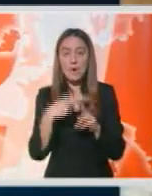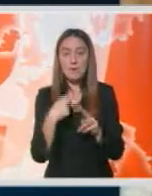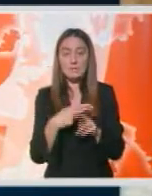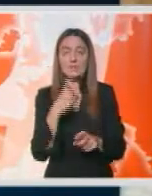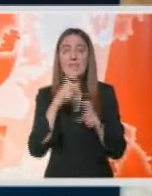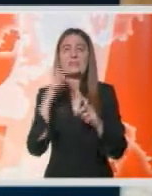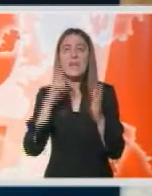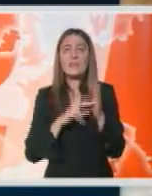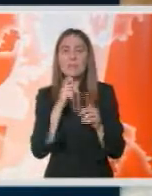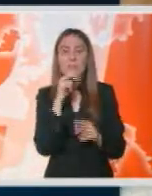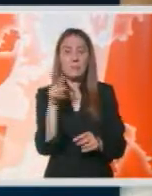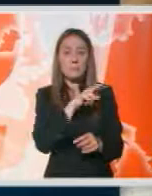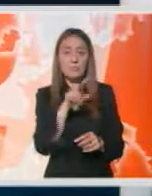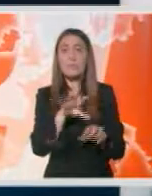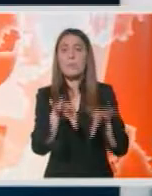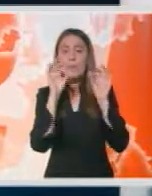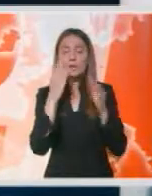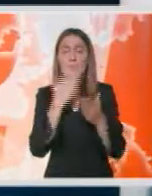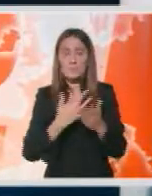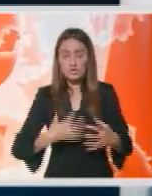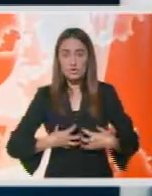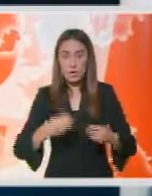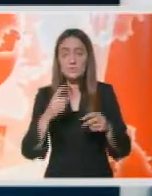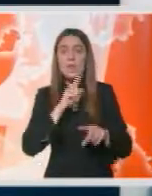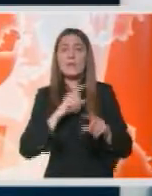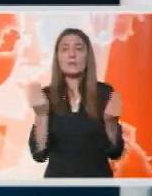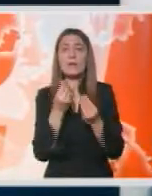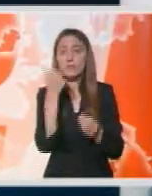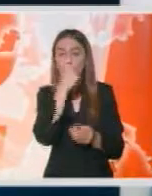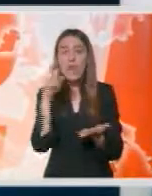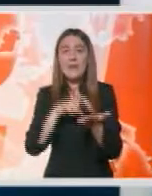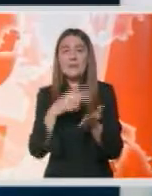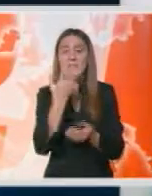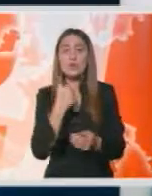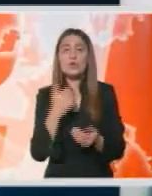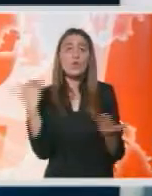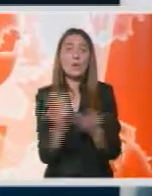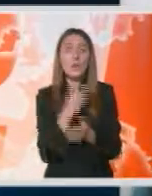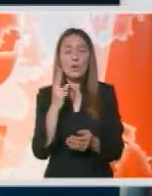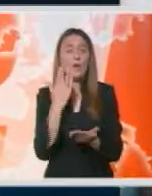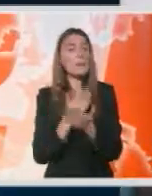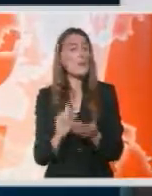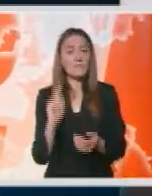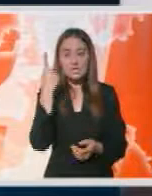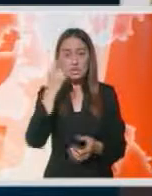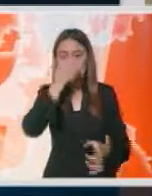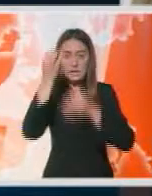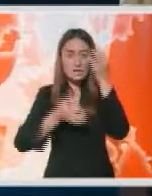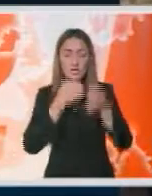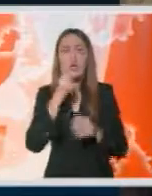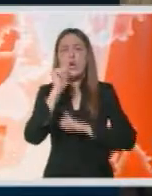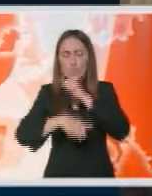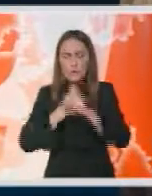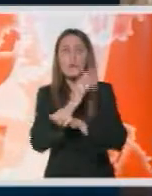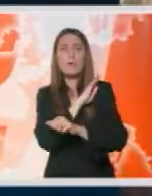Sandy i Mallory Wilken opredelile su se da im bude izvađen želudac zato što je rizik od dobijanja raka bio veoma visok. Istraživači se već